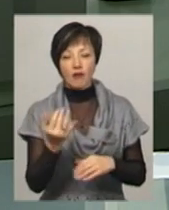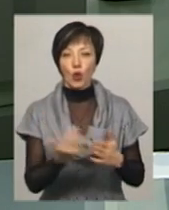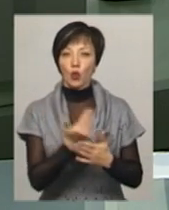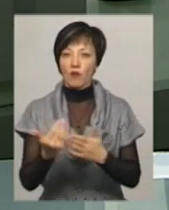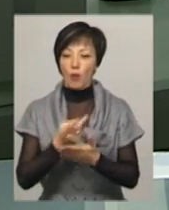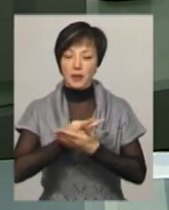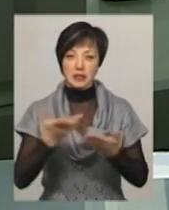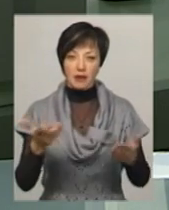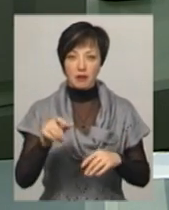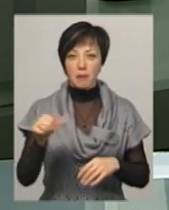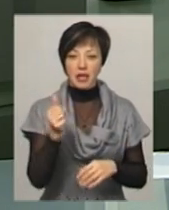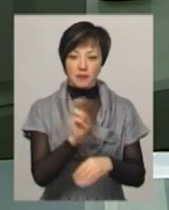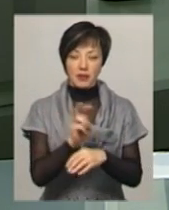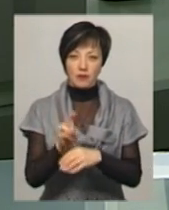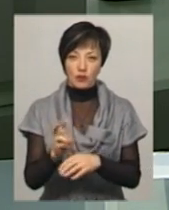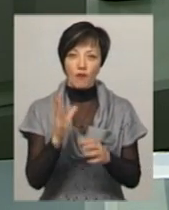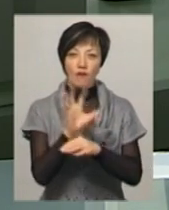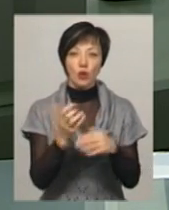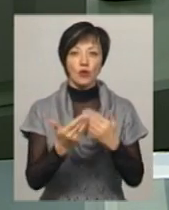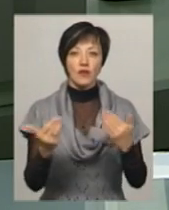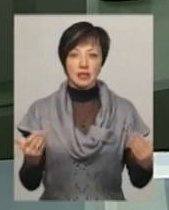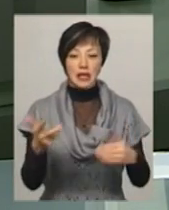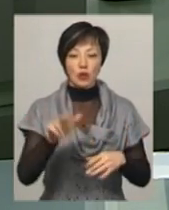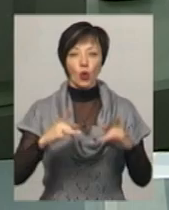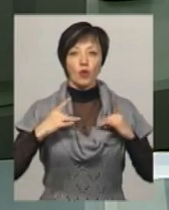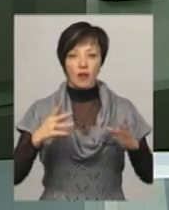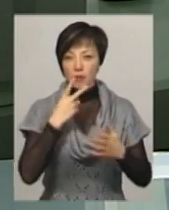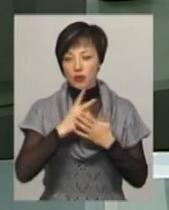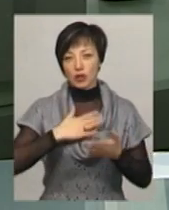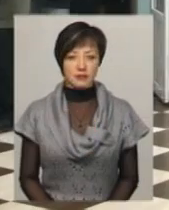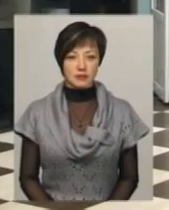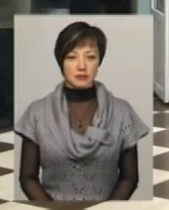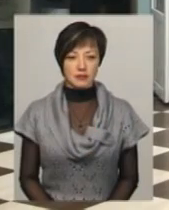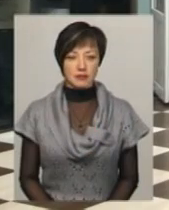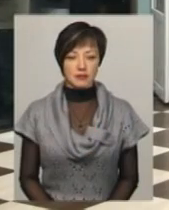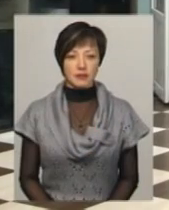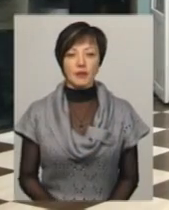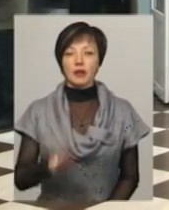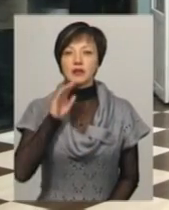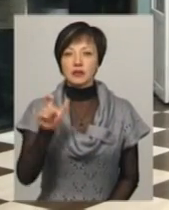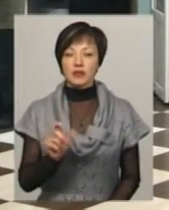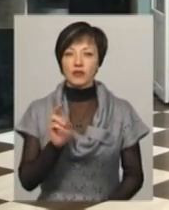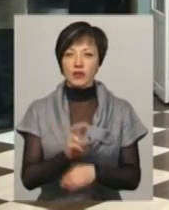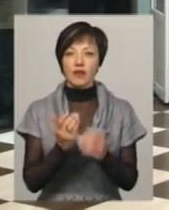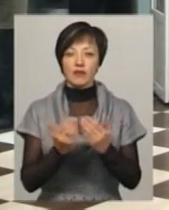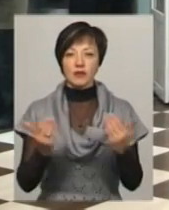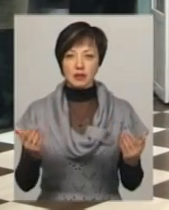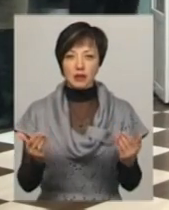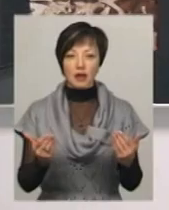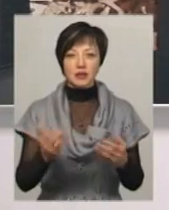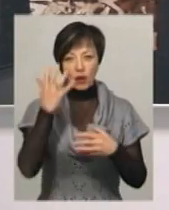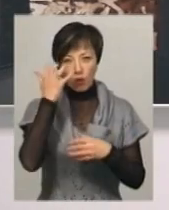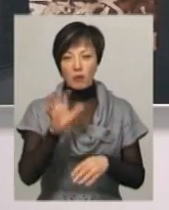нового представили першим відвідувачам фотовиставки 3 ювілеїв, бачила Леся Боровець. Маргарита Королівська відвідала виставку, бо